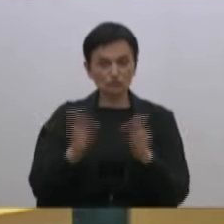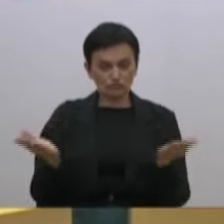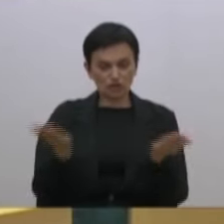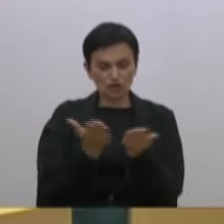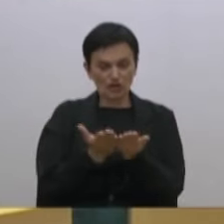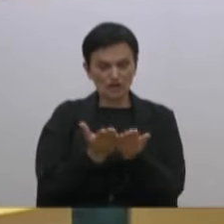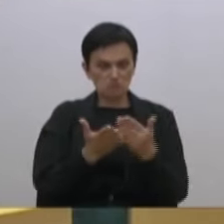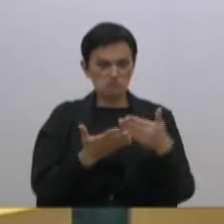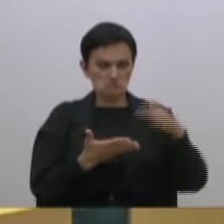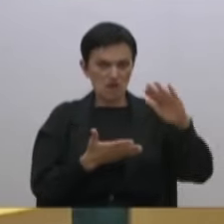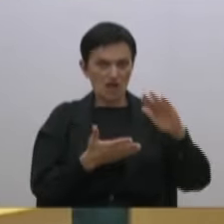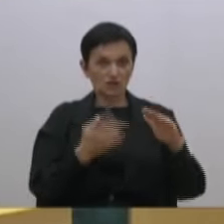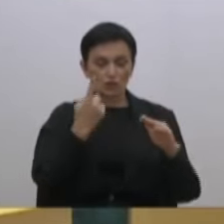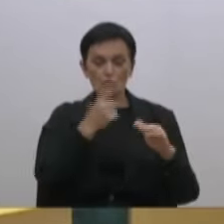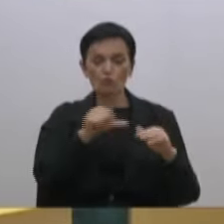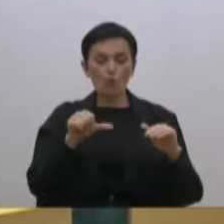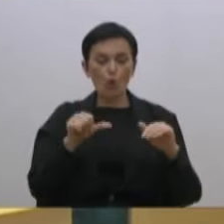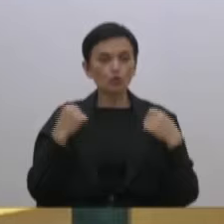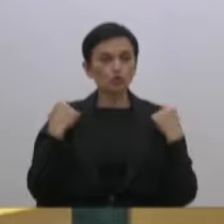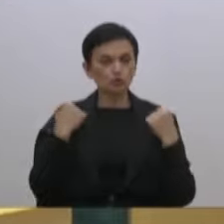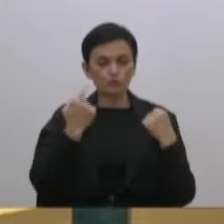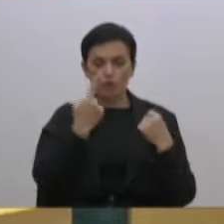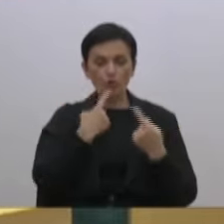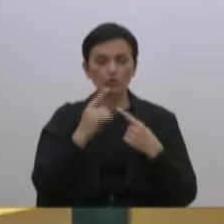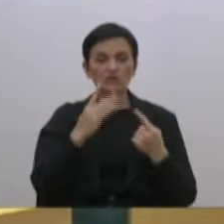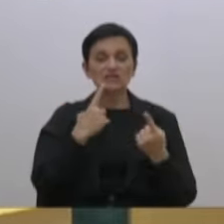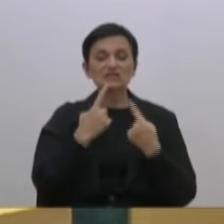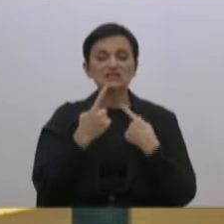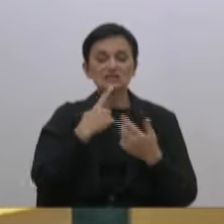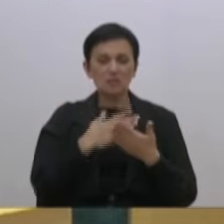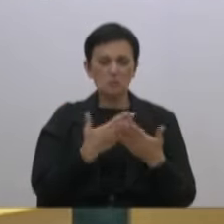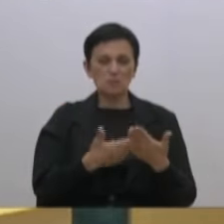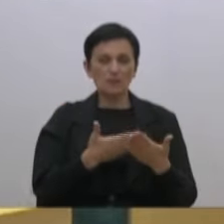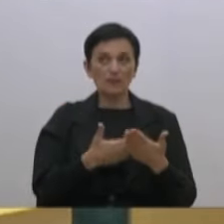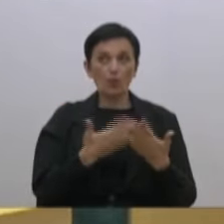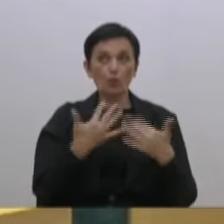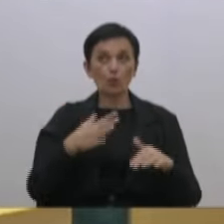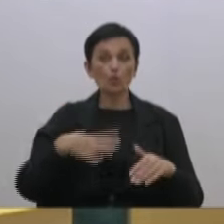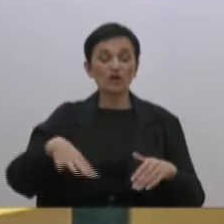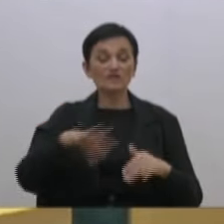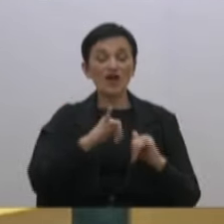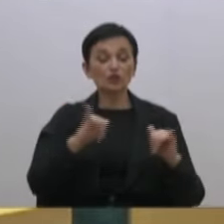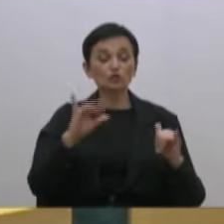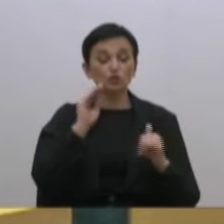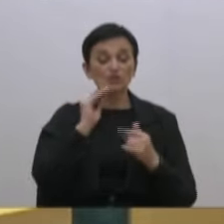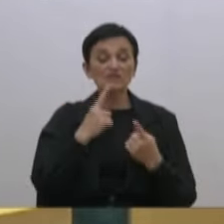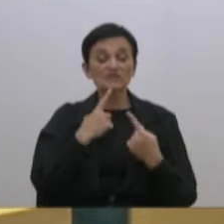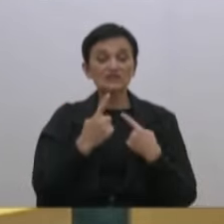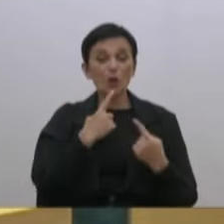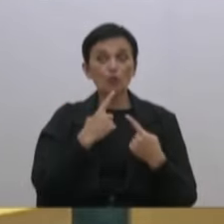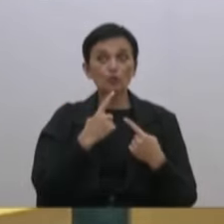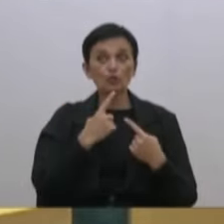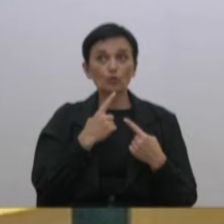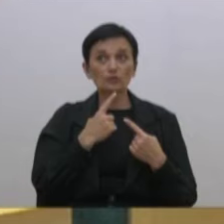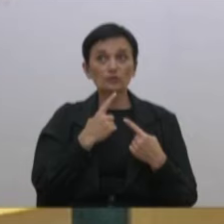მეტია. აქ ხოლმე სპორტზე არ არის საუბარი, ხო? საუბარია იმაზე, მაგალითად, უკვე ქვეყნის განვითარებაზე, როდესაც საუბრობთ